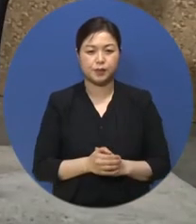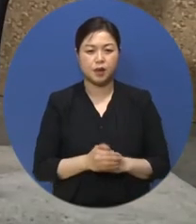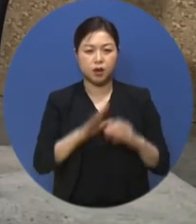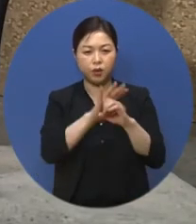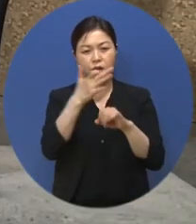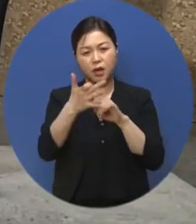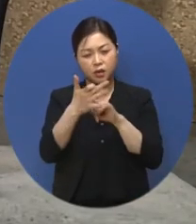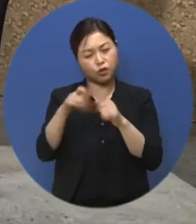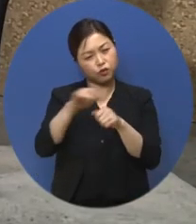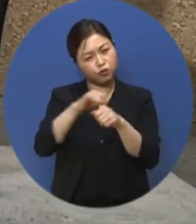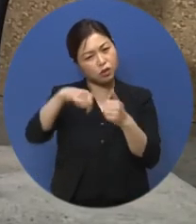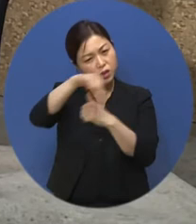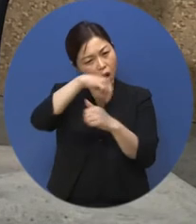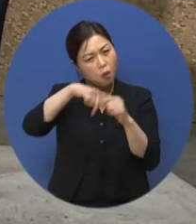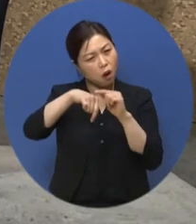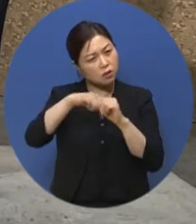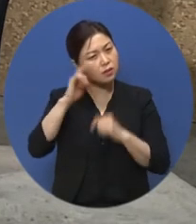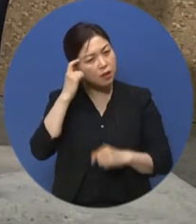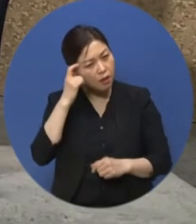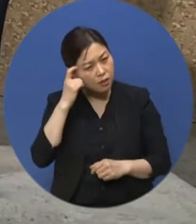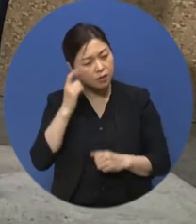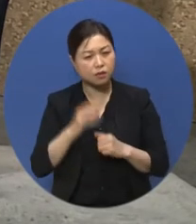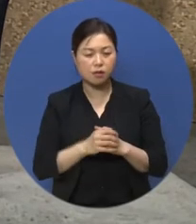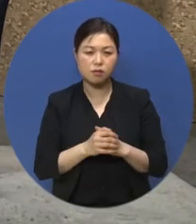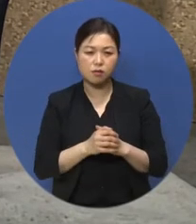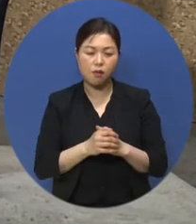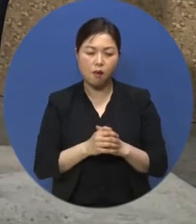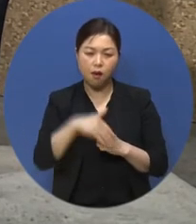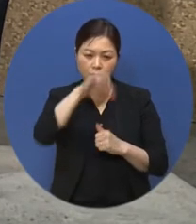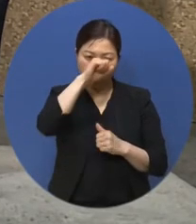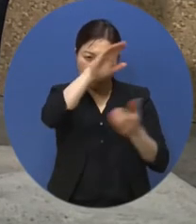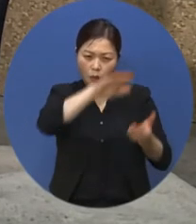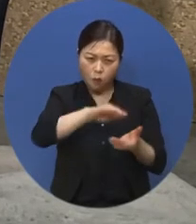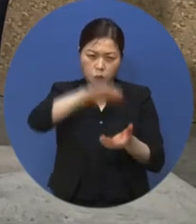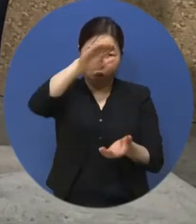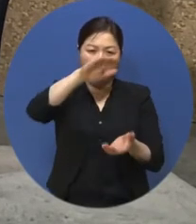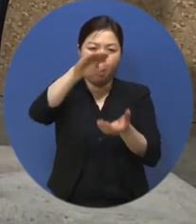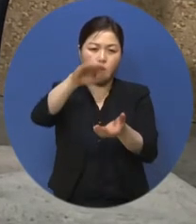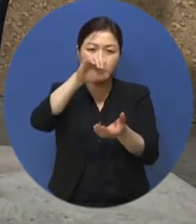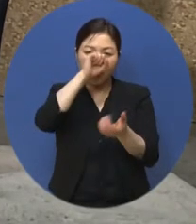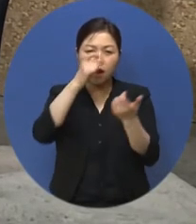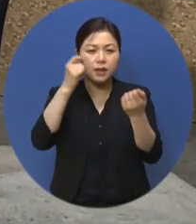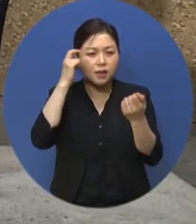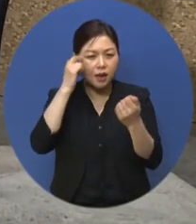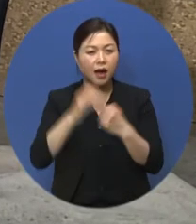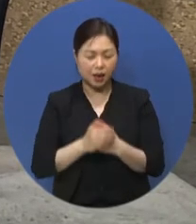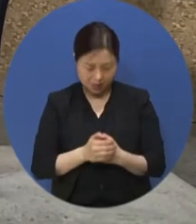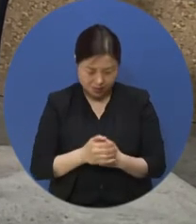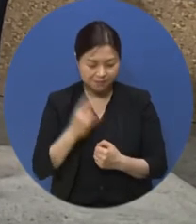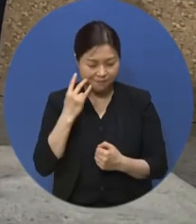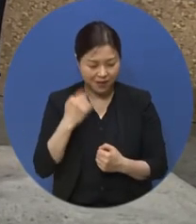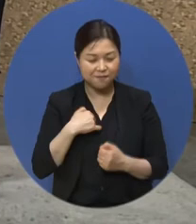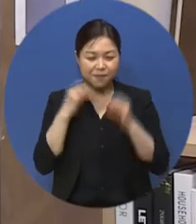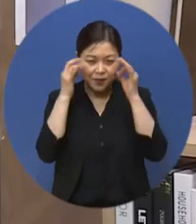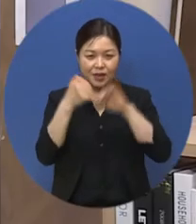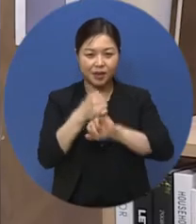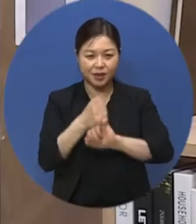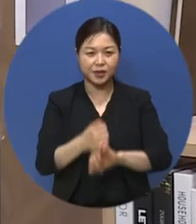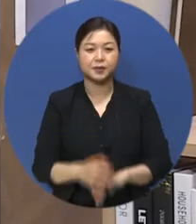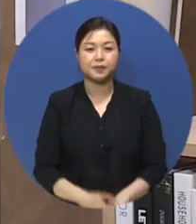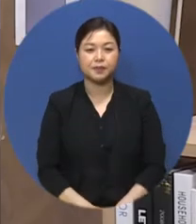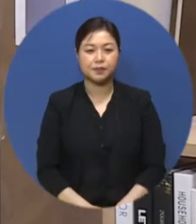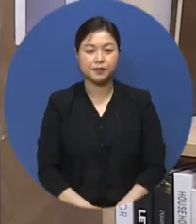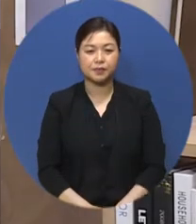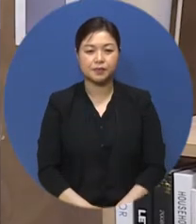특수 상황을 좀 반영을 해서 비중을 좀 높여주셔야 될 것 같은 네. 생각이 듭니다. 그렇게 하도록 노력하겠습니다. 네.